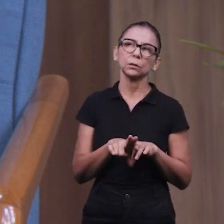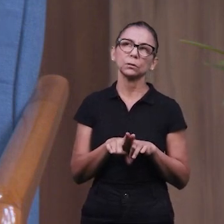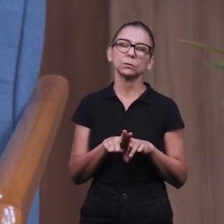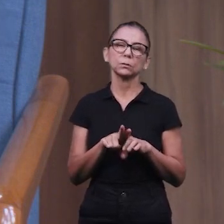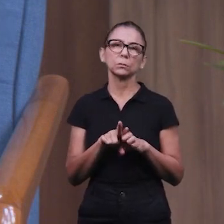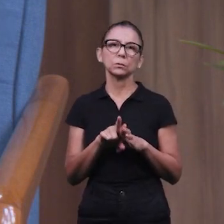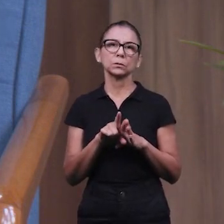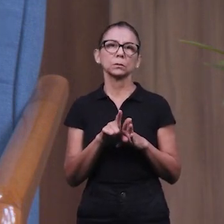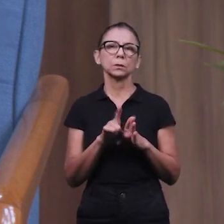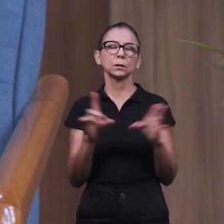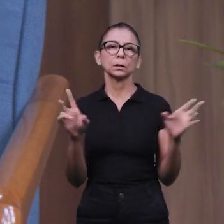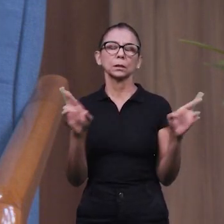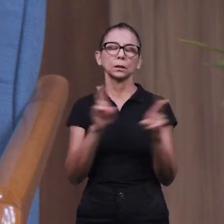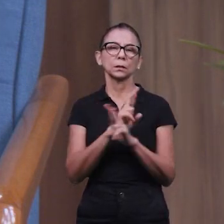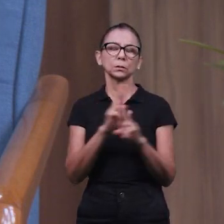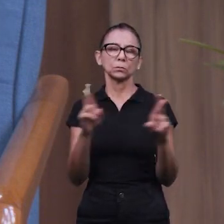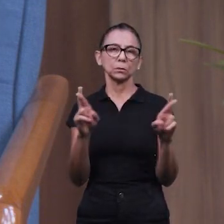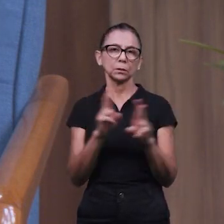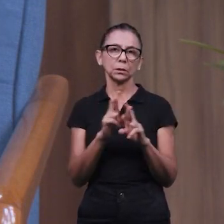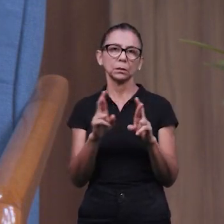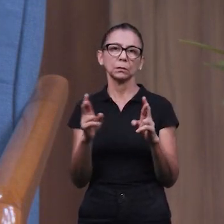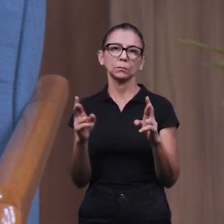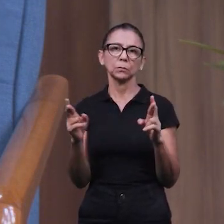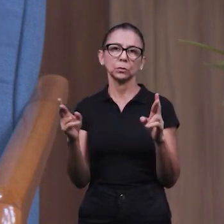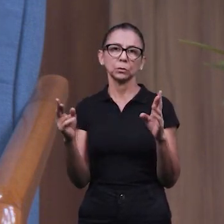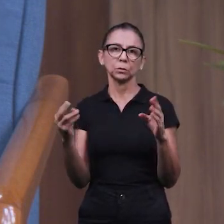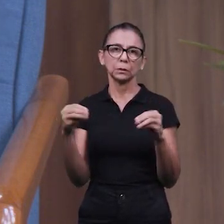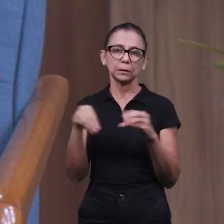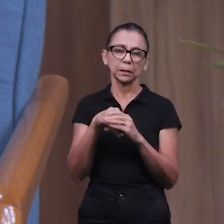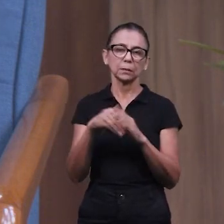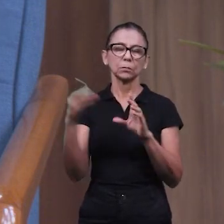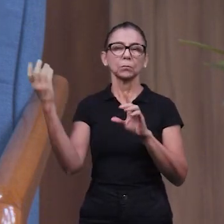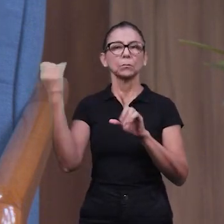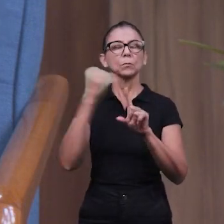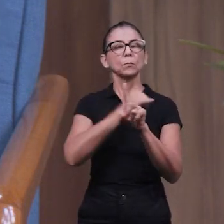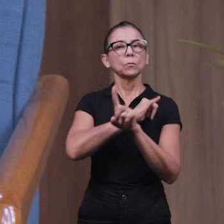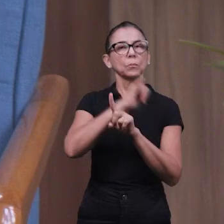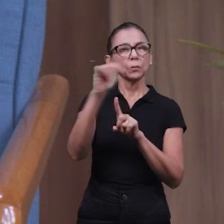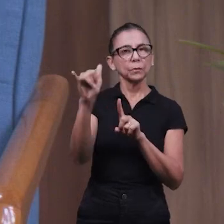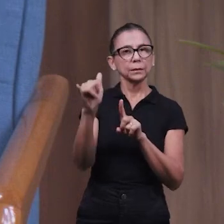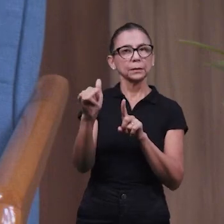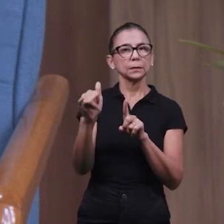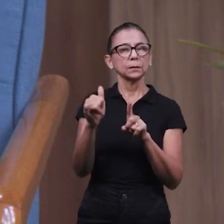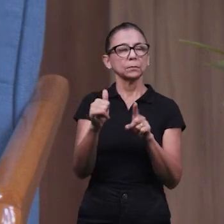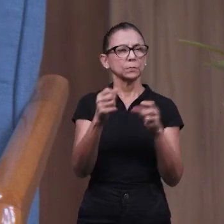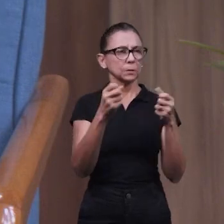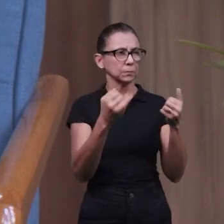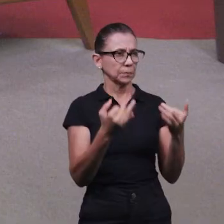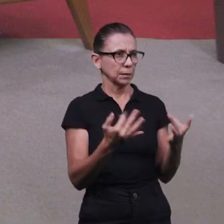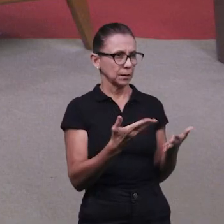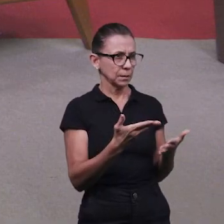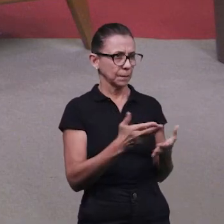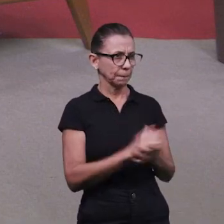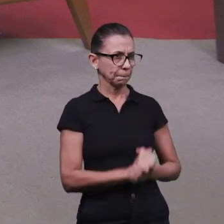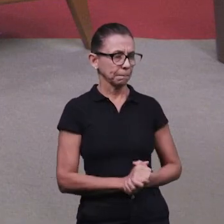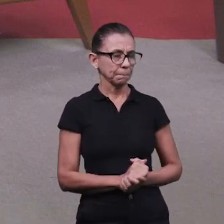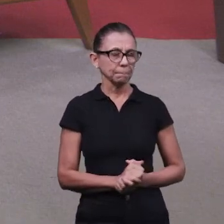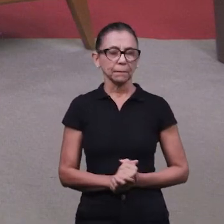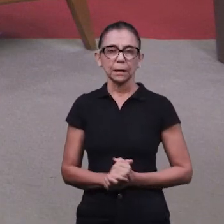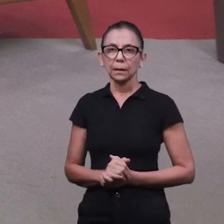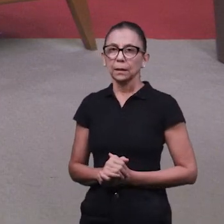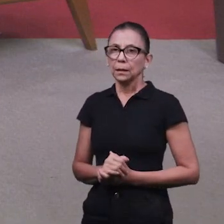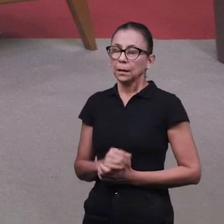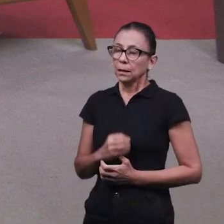nous faisons aussi une application prophétique de ces trois abordages différents, trois expériences différentes. J'aimerais que vous puissiez parler un peu sur